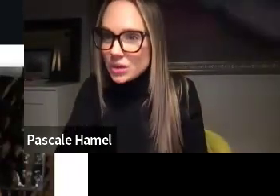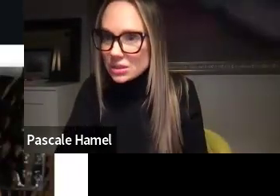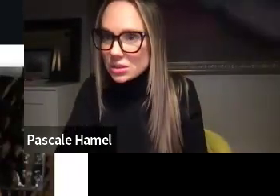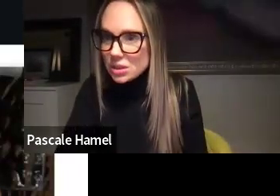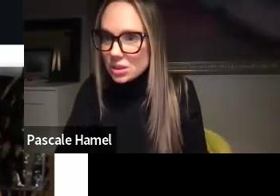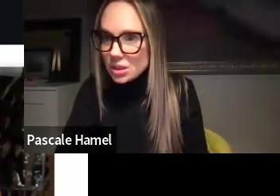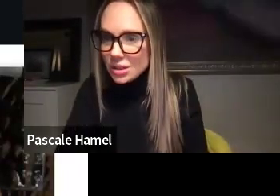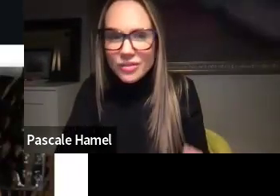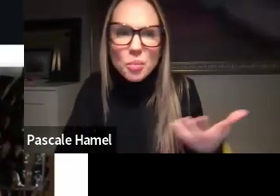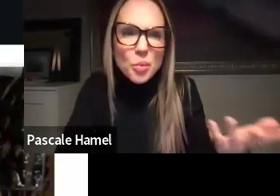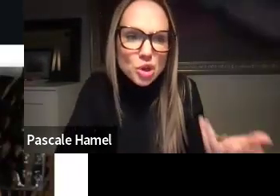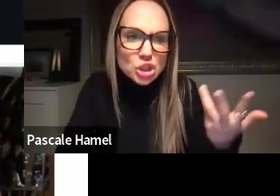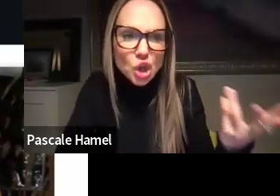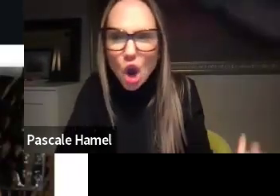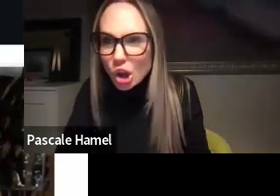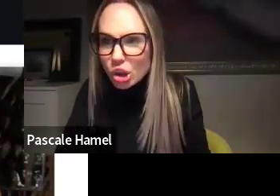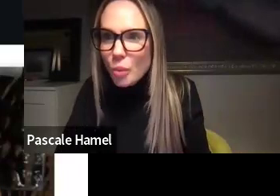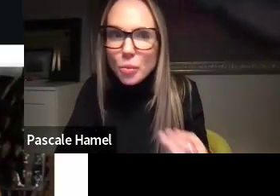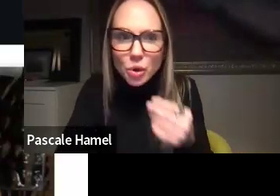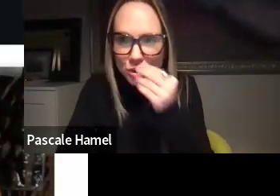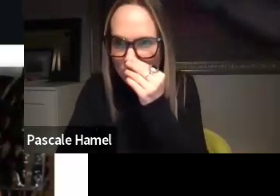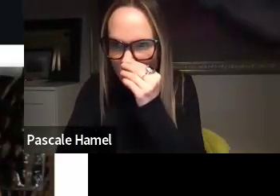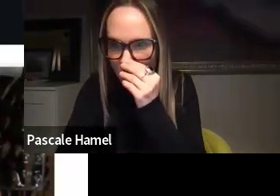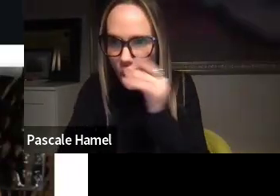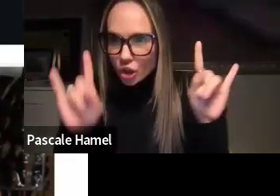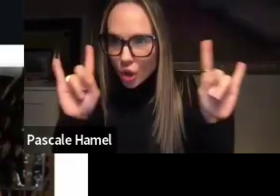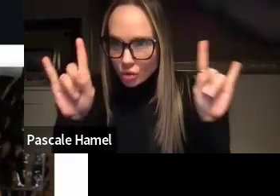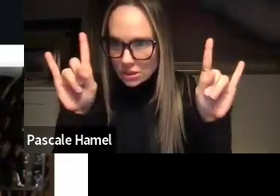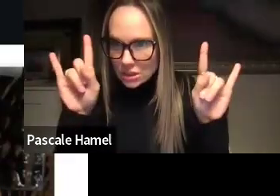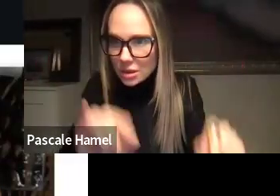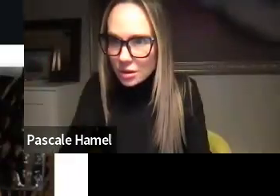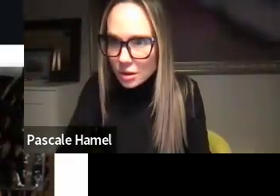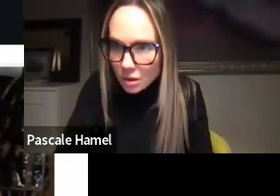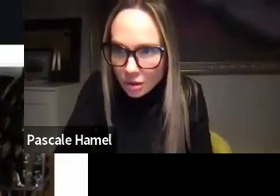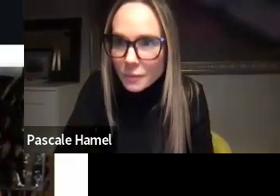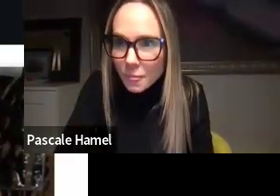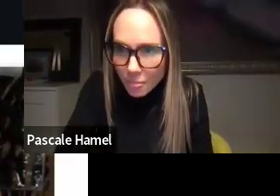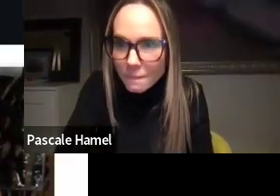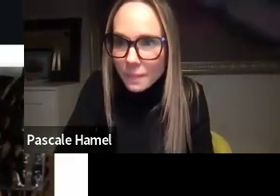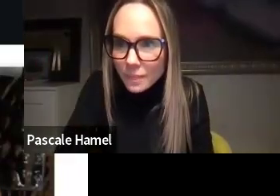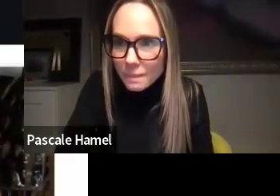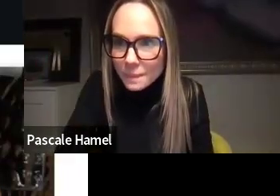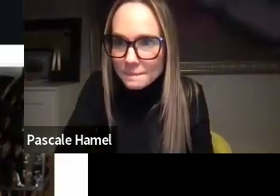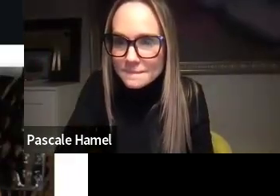Miley Cyrus, qui fait un peu plus rock, un peu plus rockeuse, tu sais.